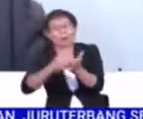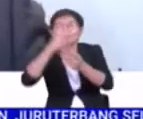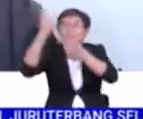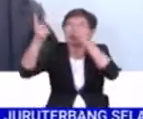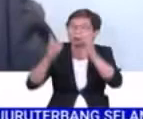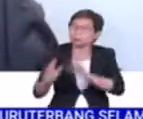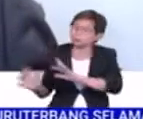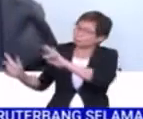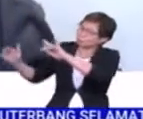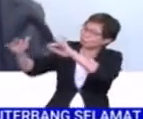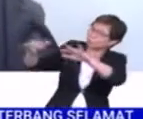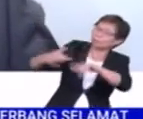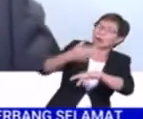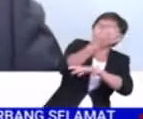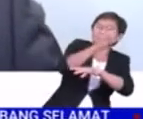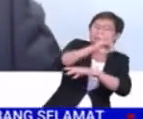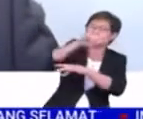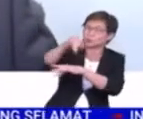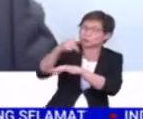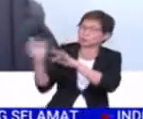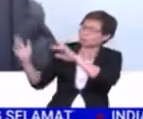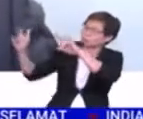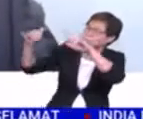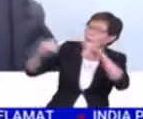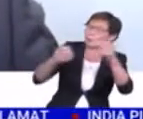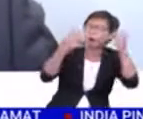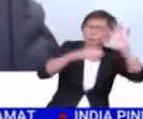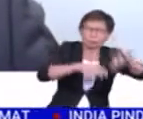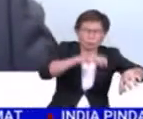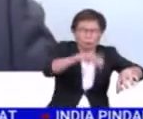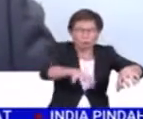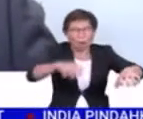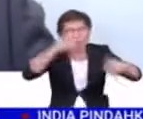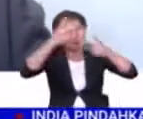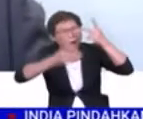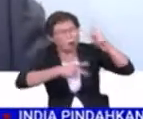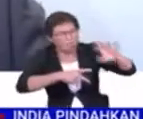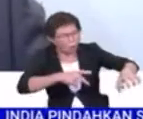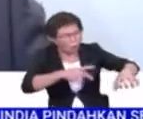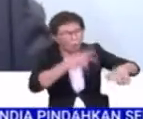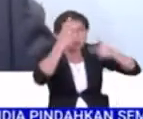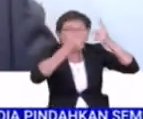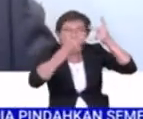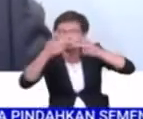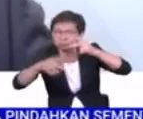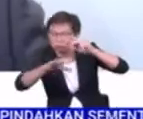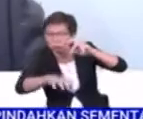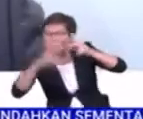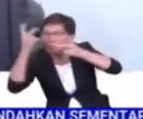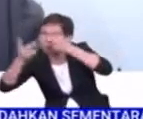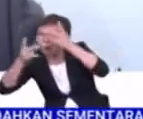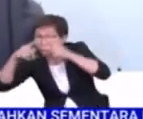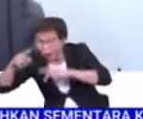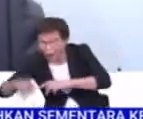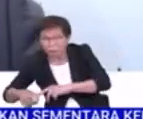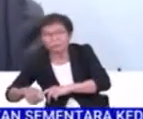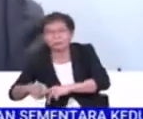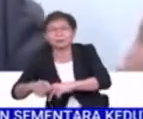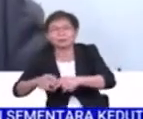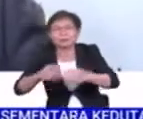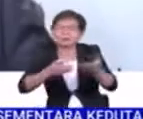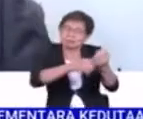pelancong yang datang 19 kita banyak tempat-tempat lainnya nih harus dia ponidi